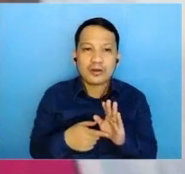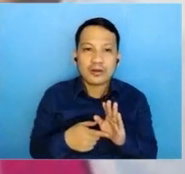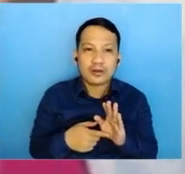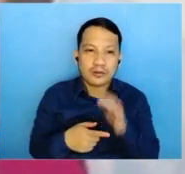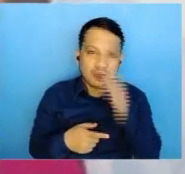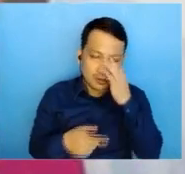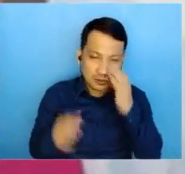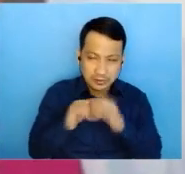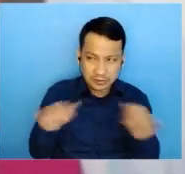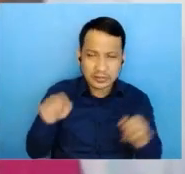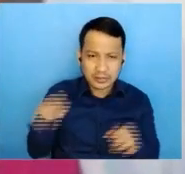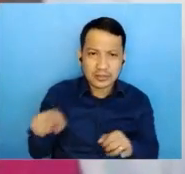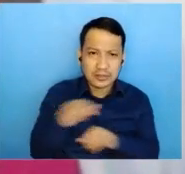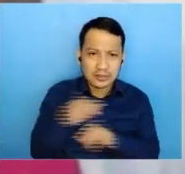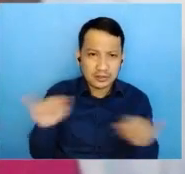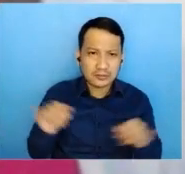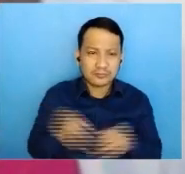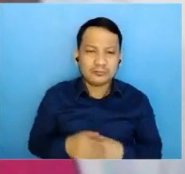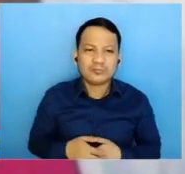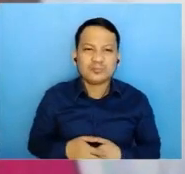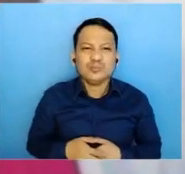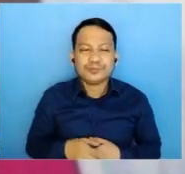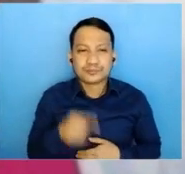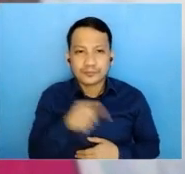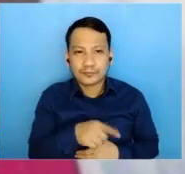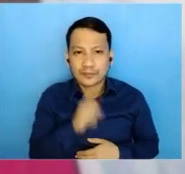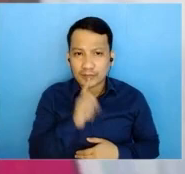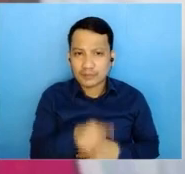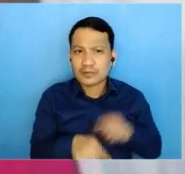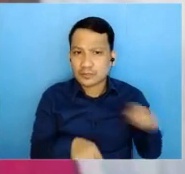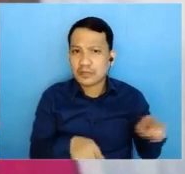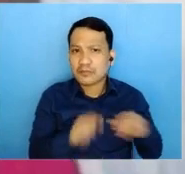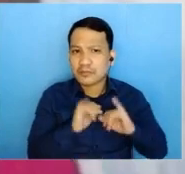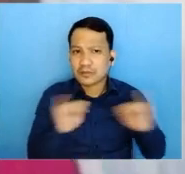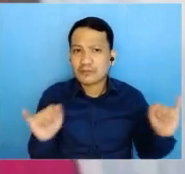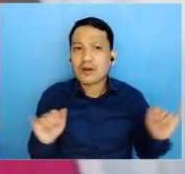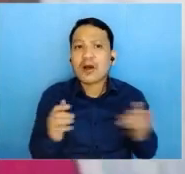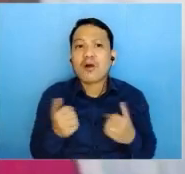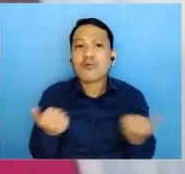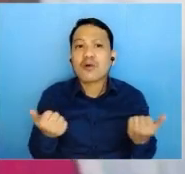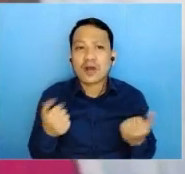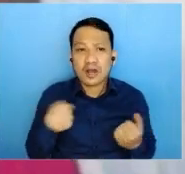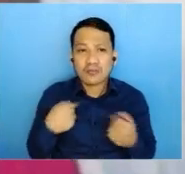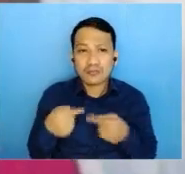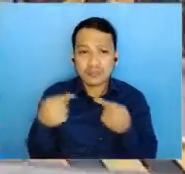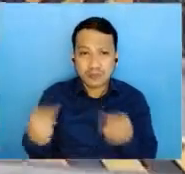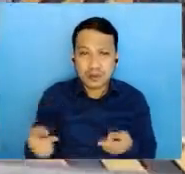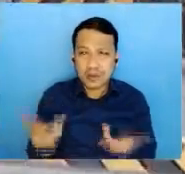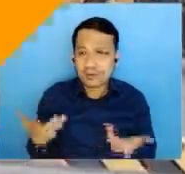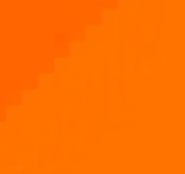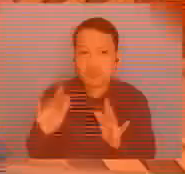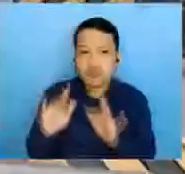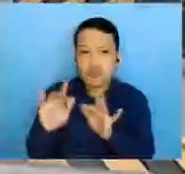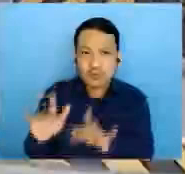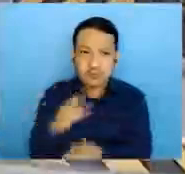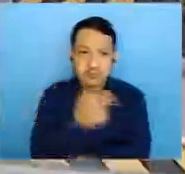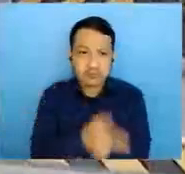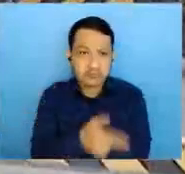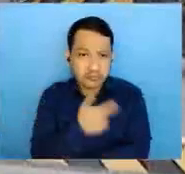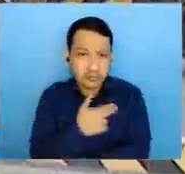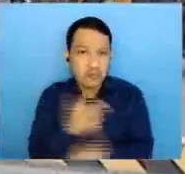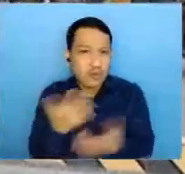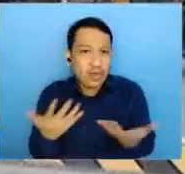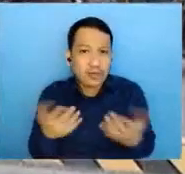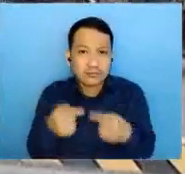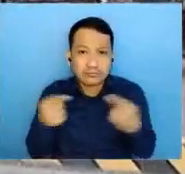nila, di ba? Mm-hmm. Ay sila din, ganun. Ay paano, ano pong laban ng mga ospital dyan? Binigyan